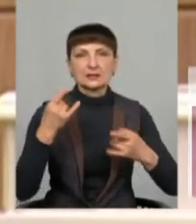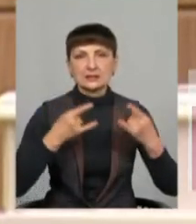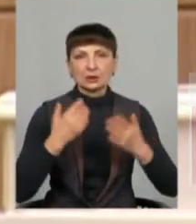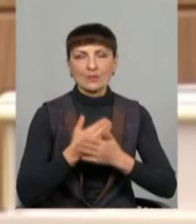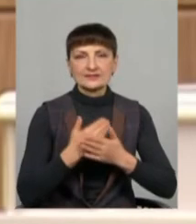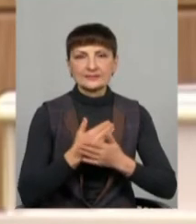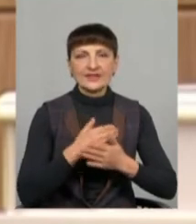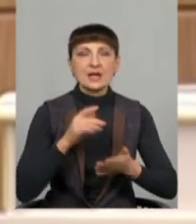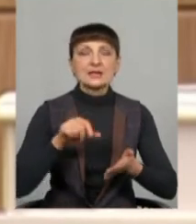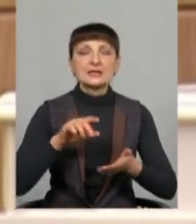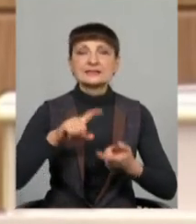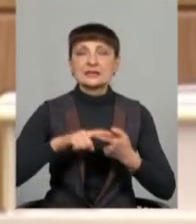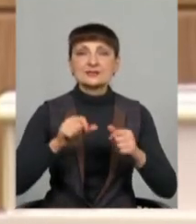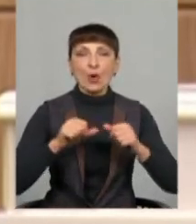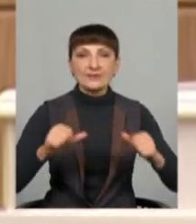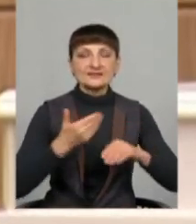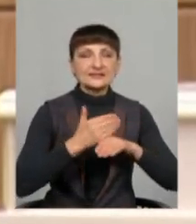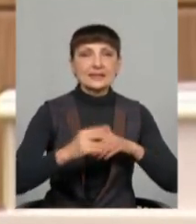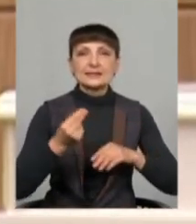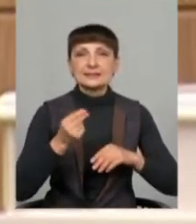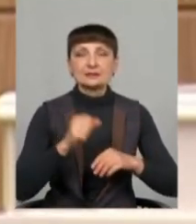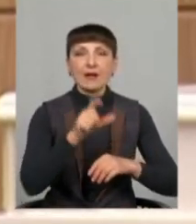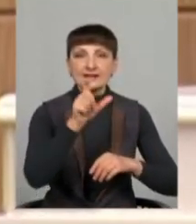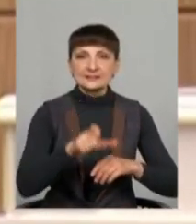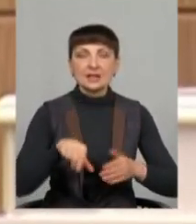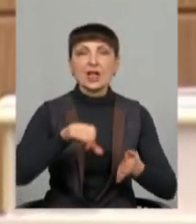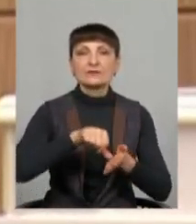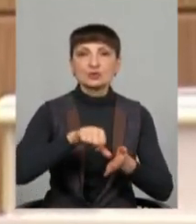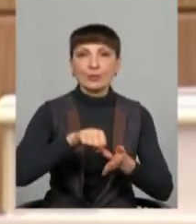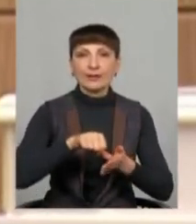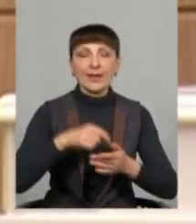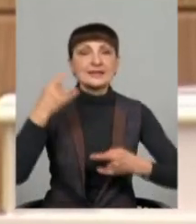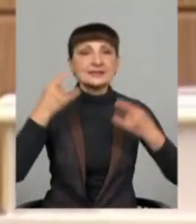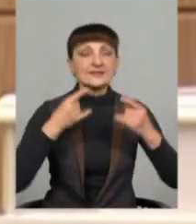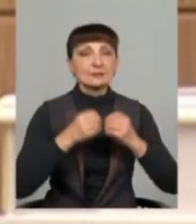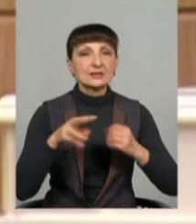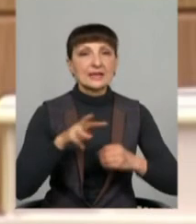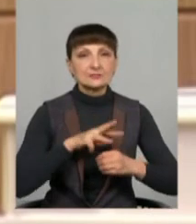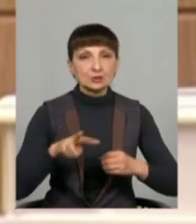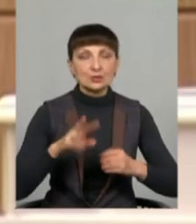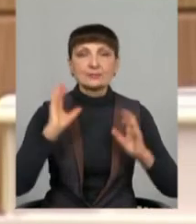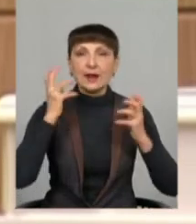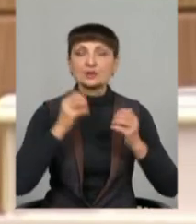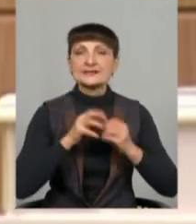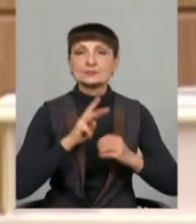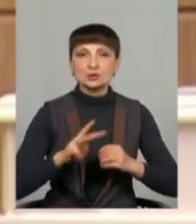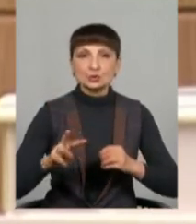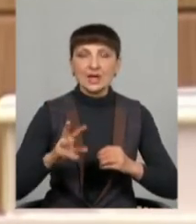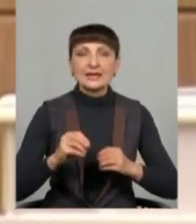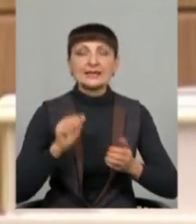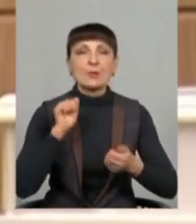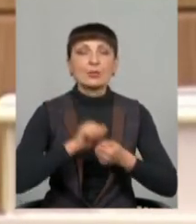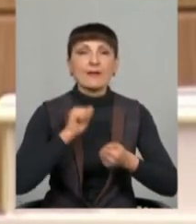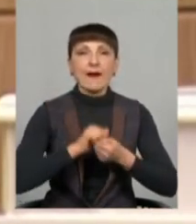Центра избиркома, предусмотрено выделение средств на кандидата для выступлений. На телевидении 15 минут, на радио 10 минут и для